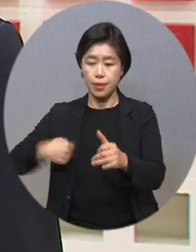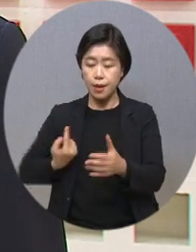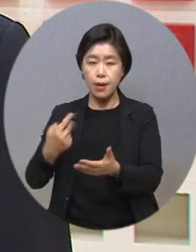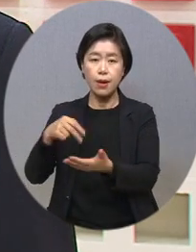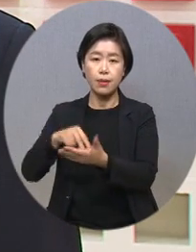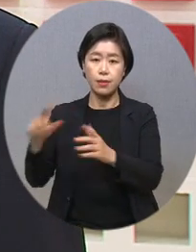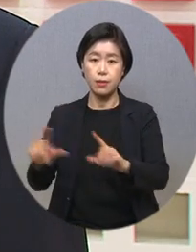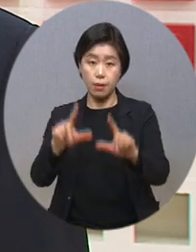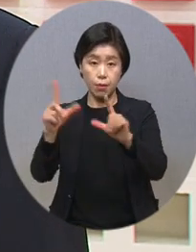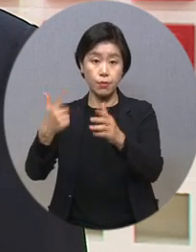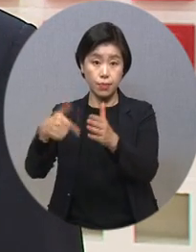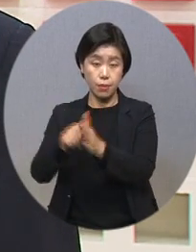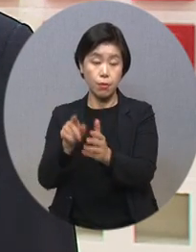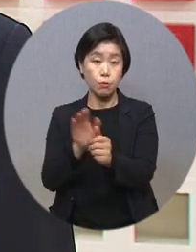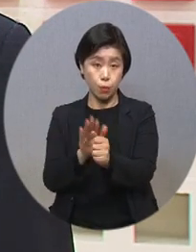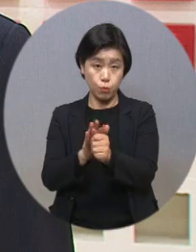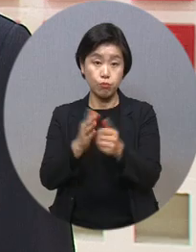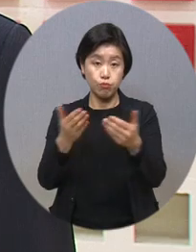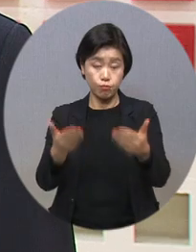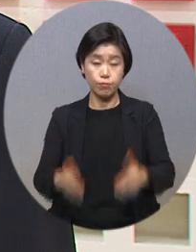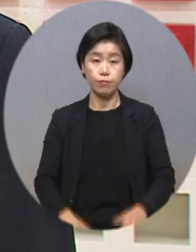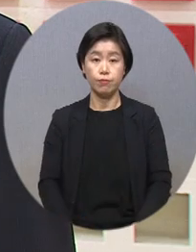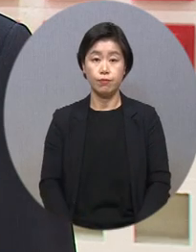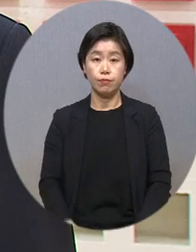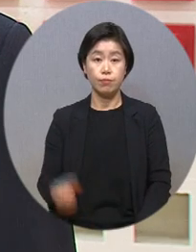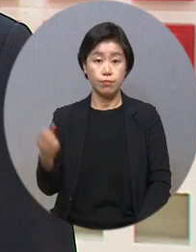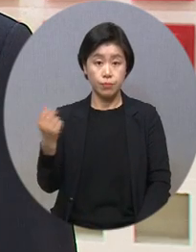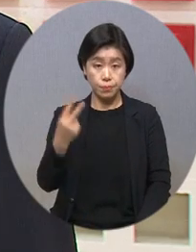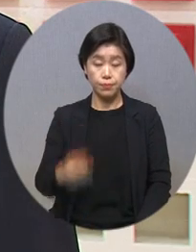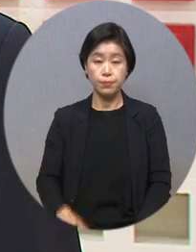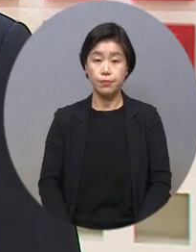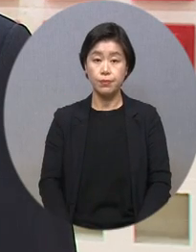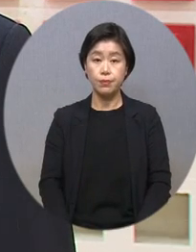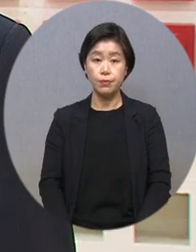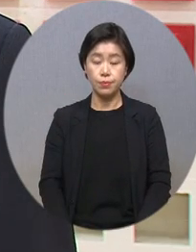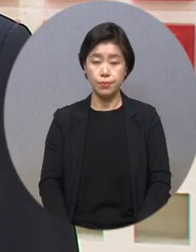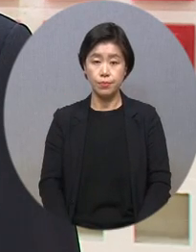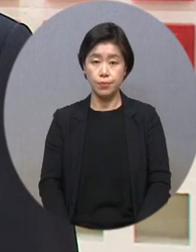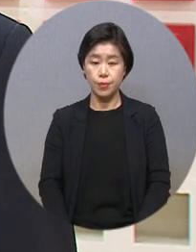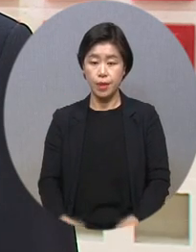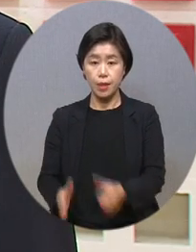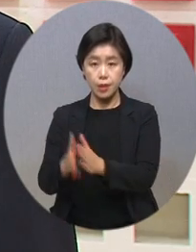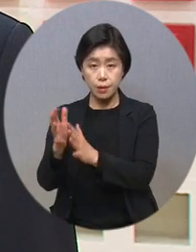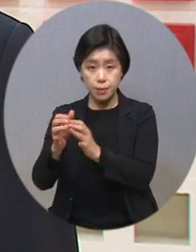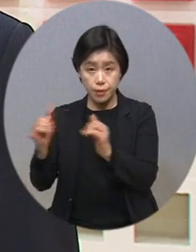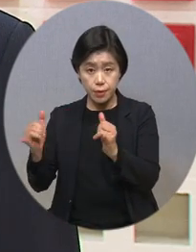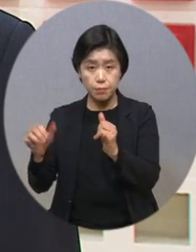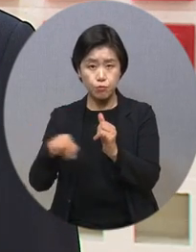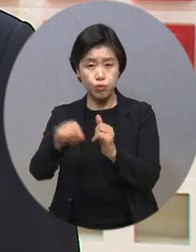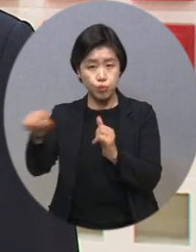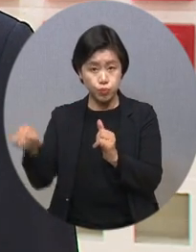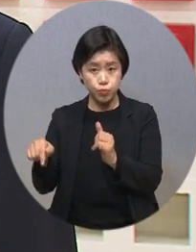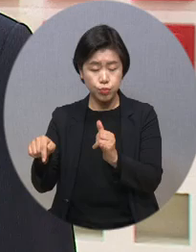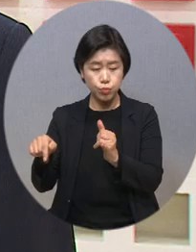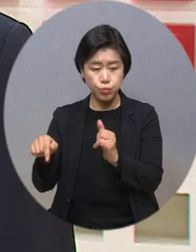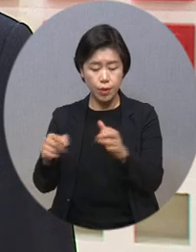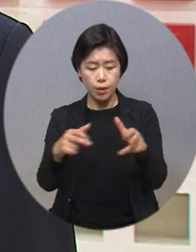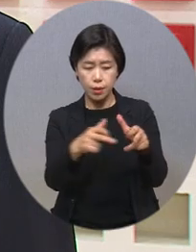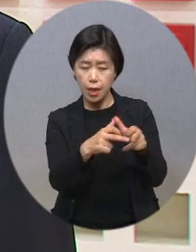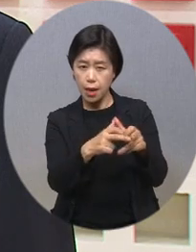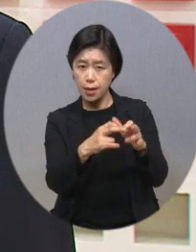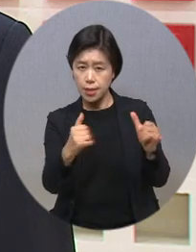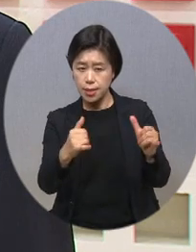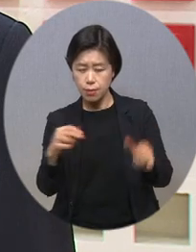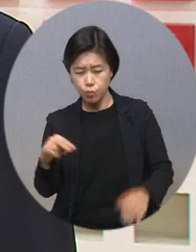위해서 지원 해왔습니다 그리고 또 우리 일반시민들 국민들 모두가 2장 일에 대한 사회